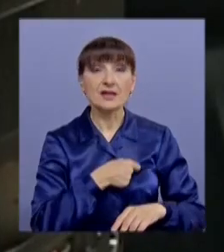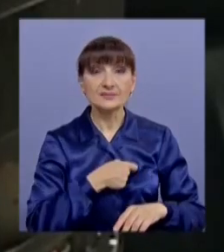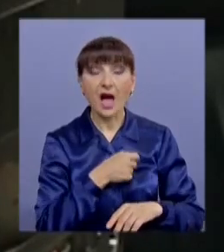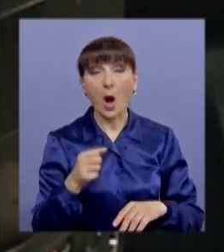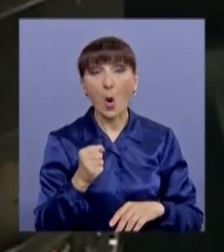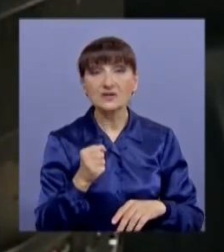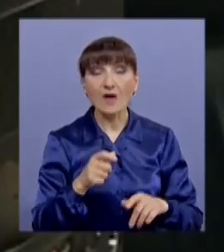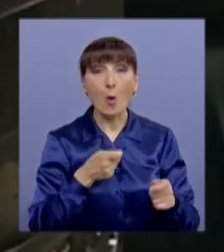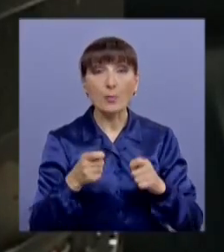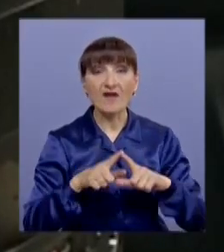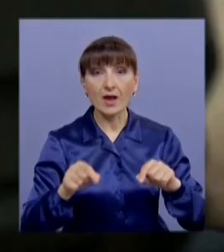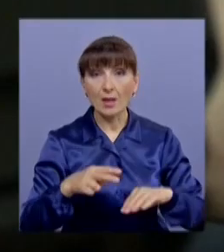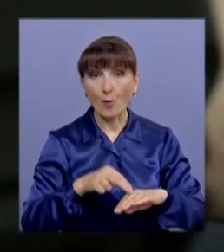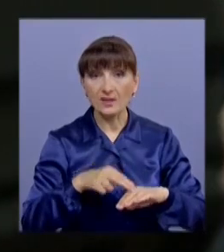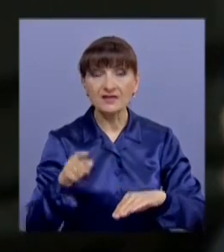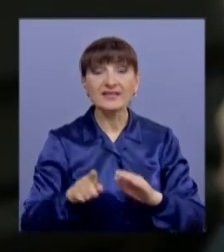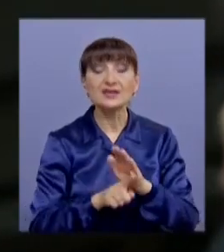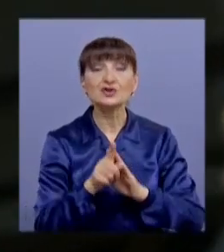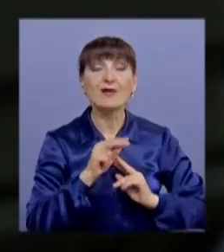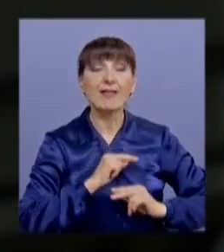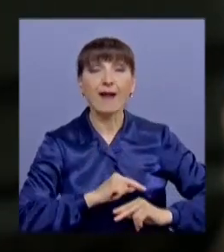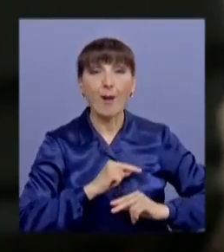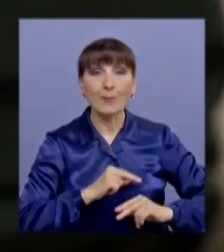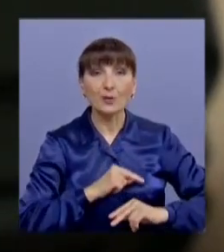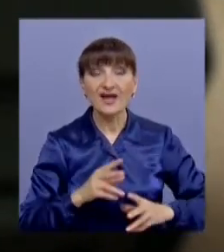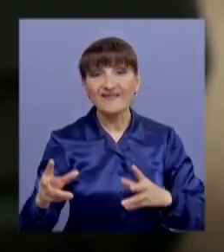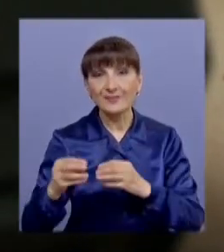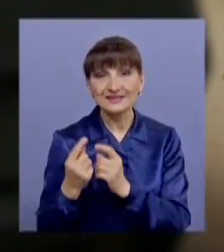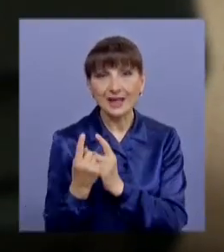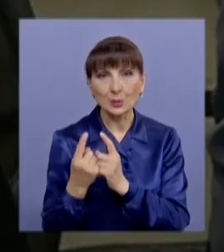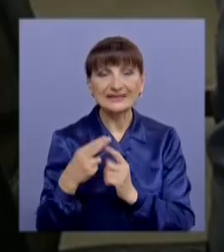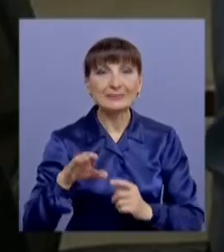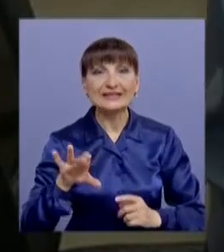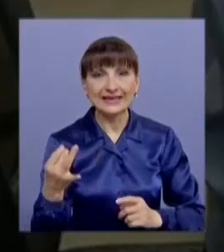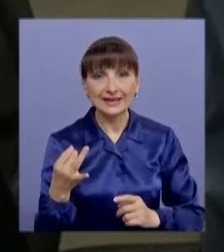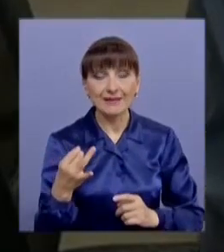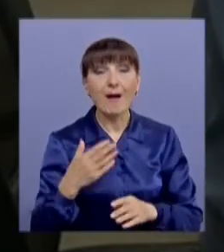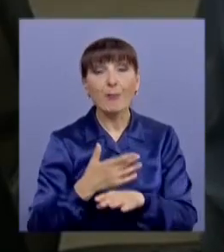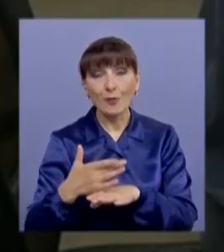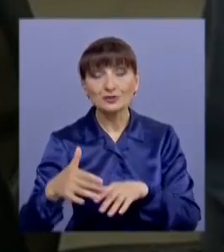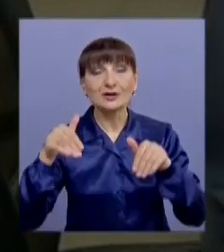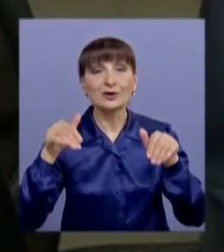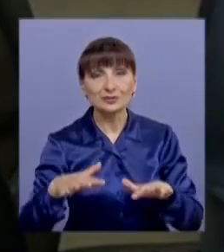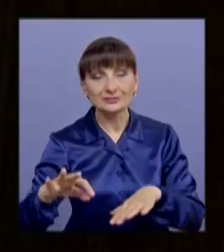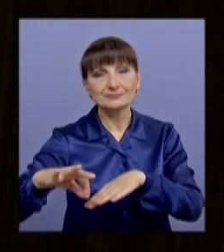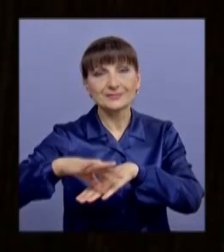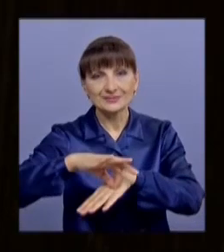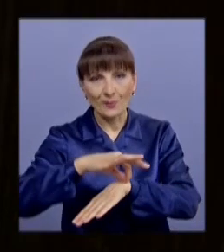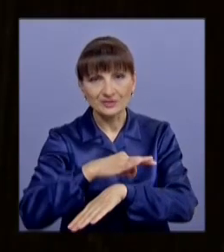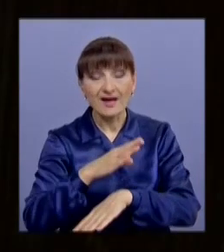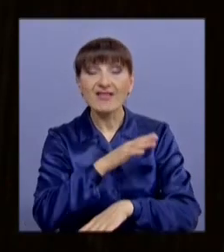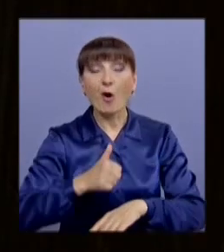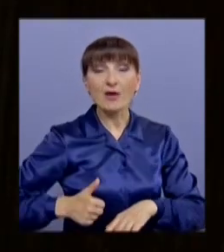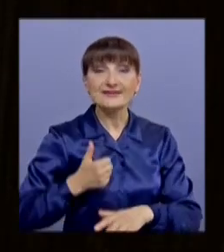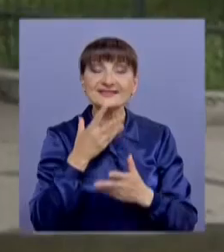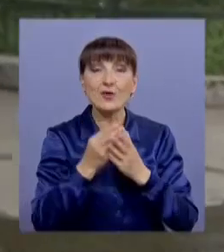АОЗовском управлении полиции. Именно здесь она начинала трудовой путь с однокурсником Дмитрием Данником, с которым позже решила соединить судьбу. Эльмира гордится и